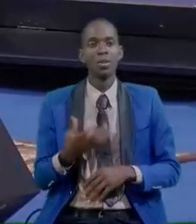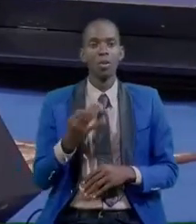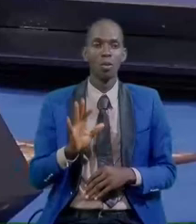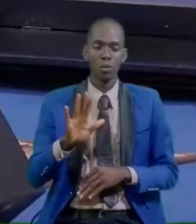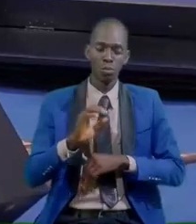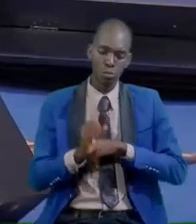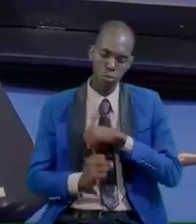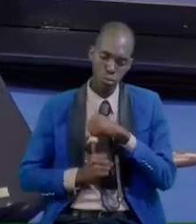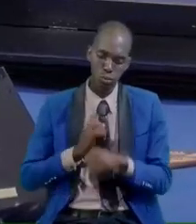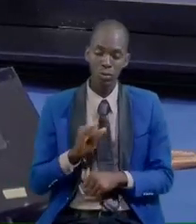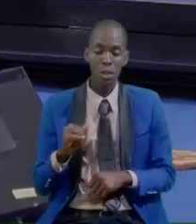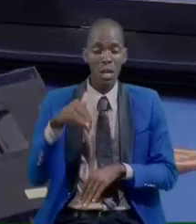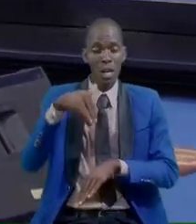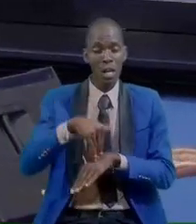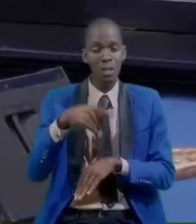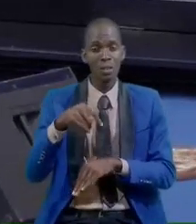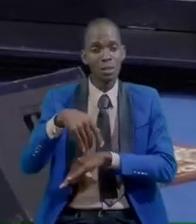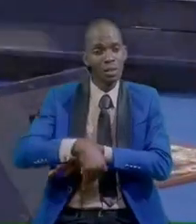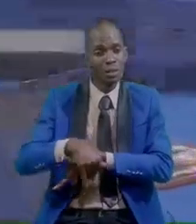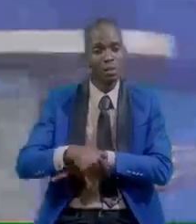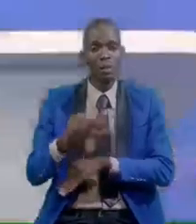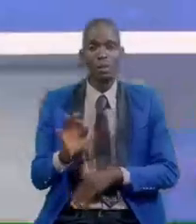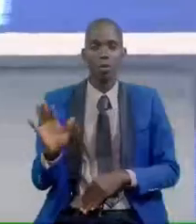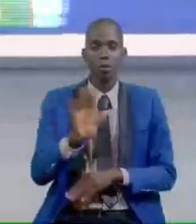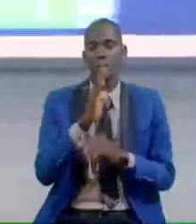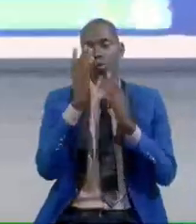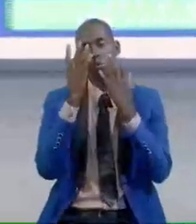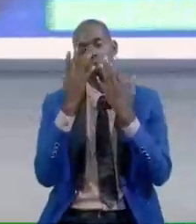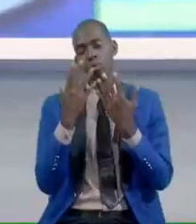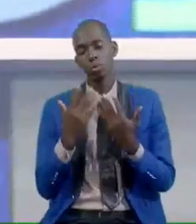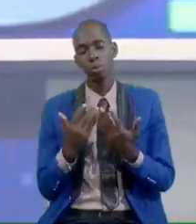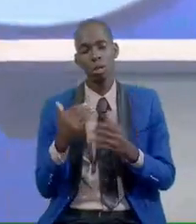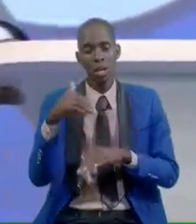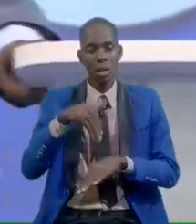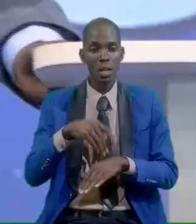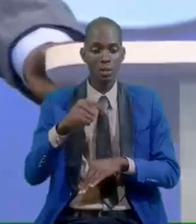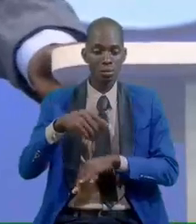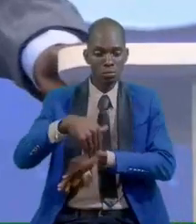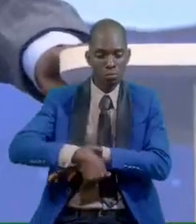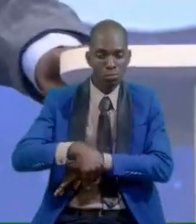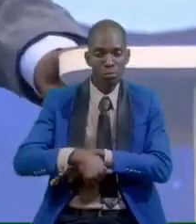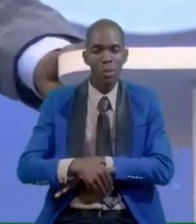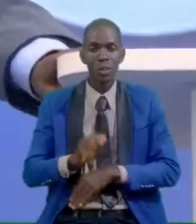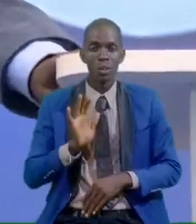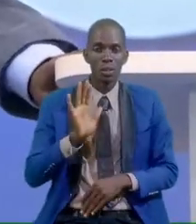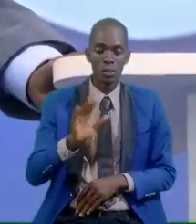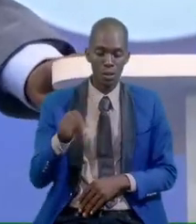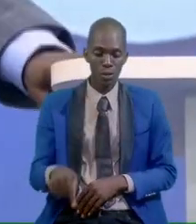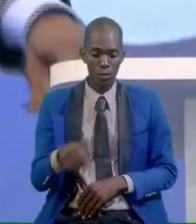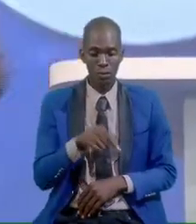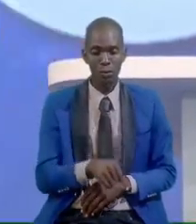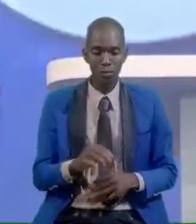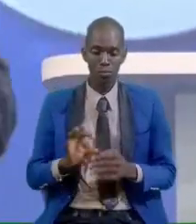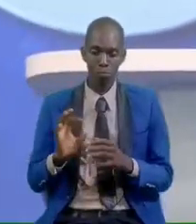Vers le milieu de la nuit de leur souffrance, vers le milieu de la nuit de leur tristesse, leurs